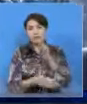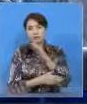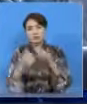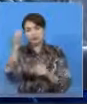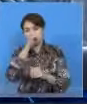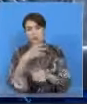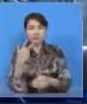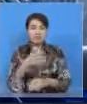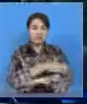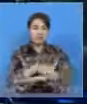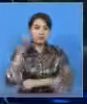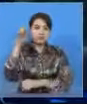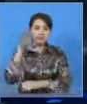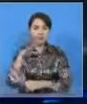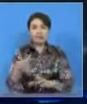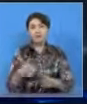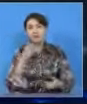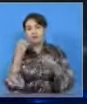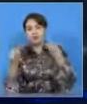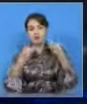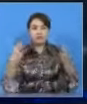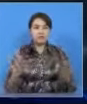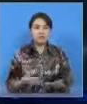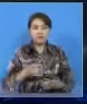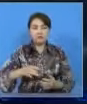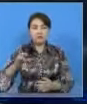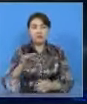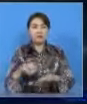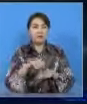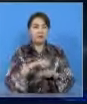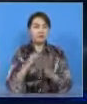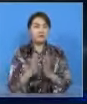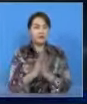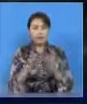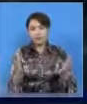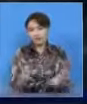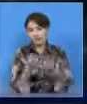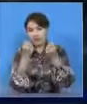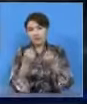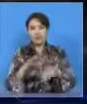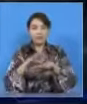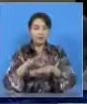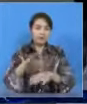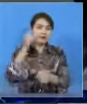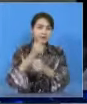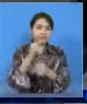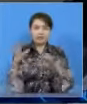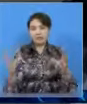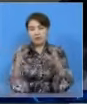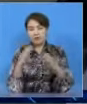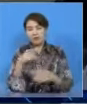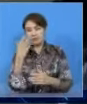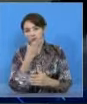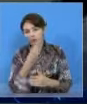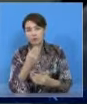сделаем еще 3 улицы освещения. Пообщавшись с жителями района, Удасын Уразалин попросил их поддерживать проведенную работу и сохранять